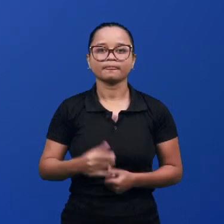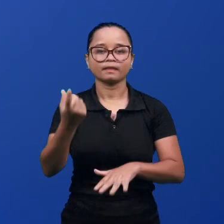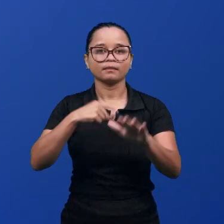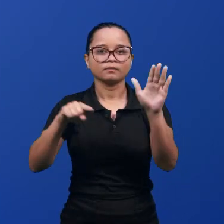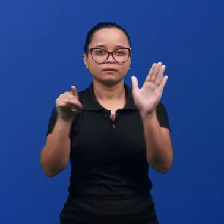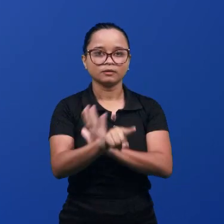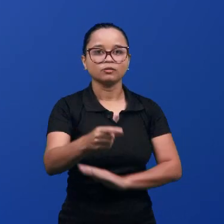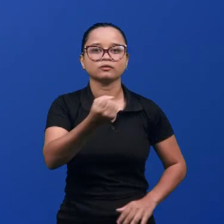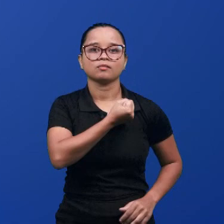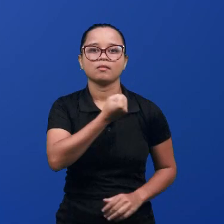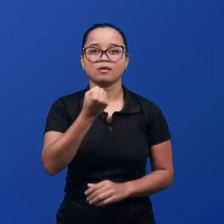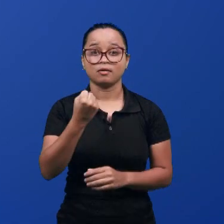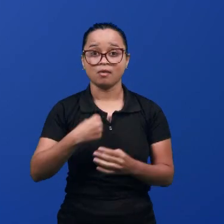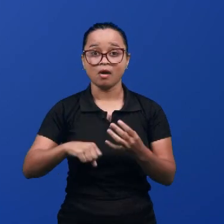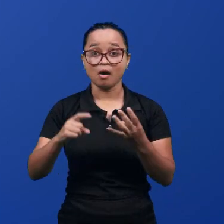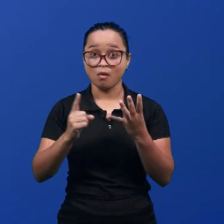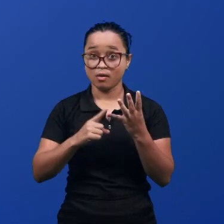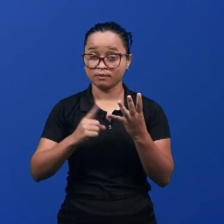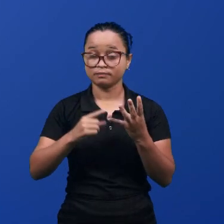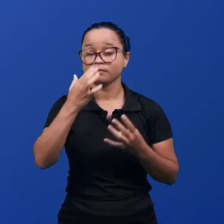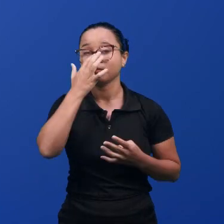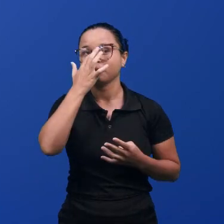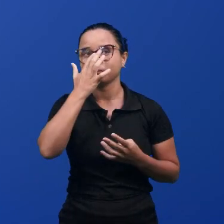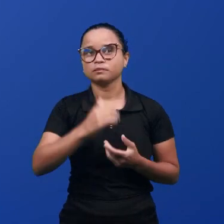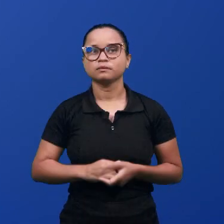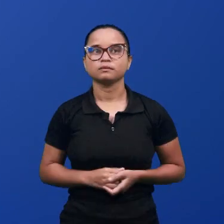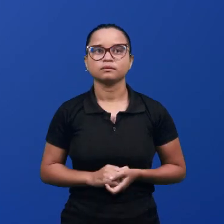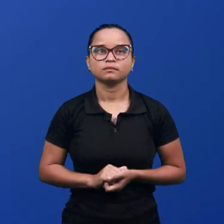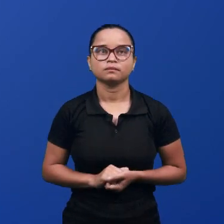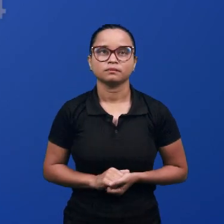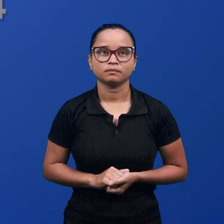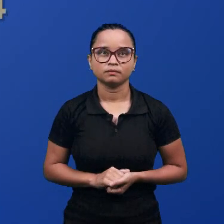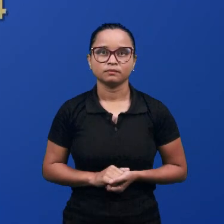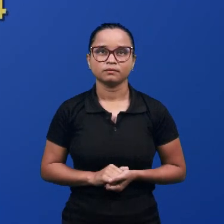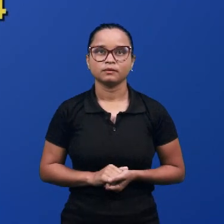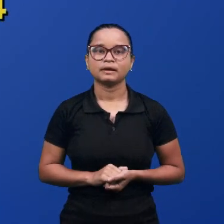frères. La réponse à la question numéro 4,